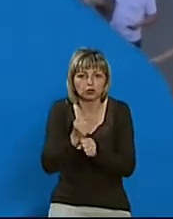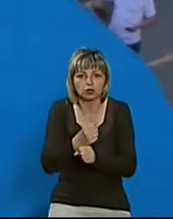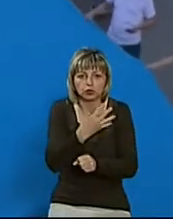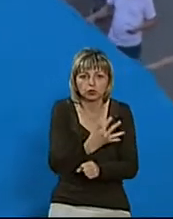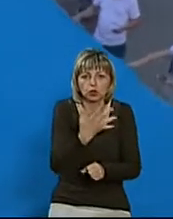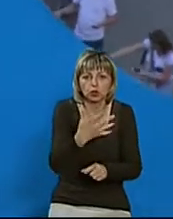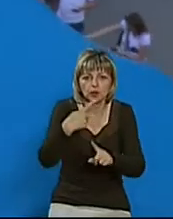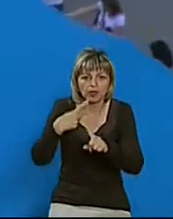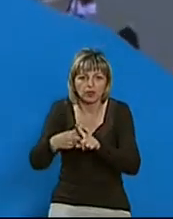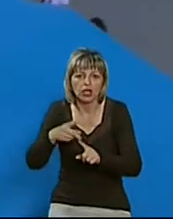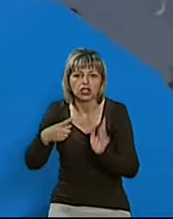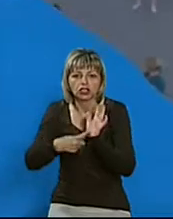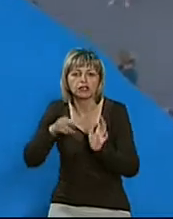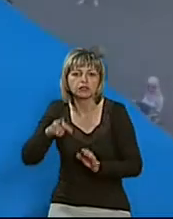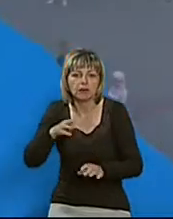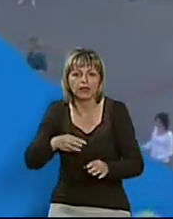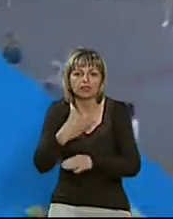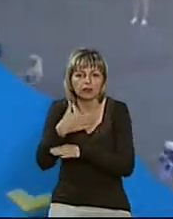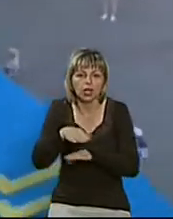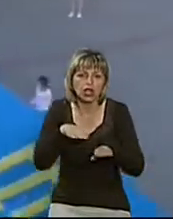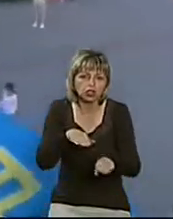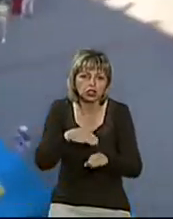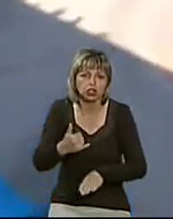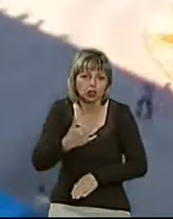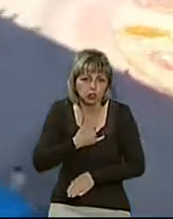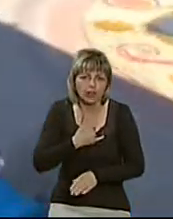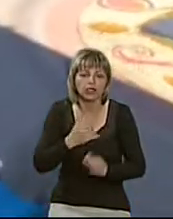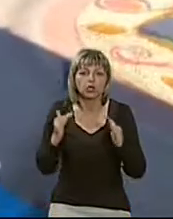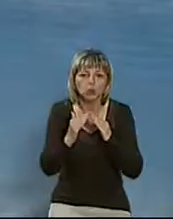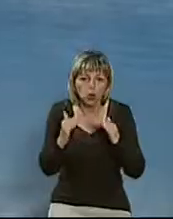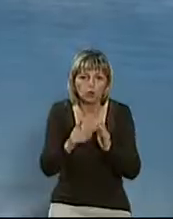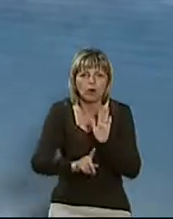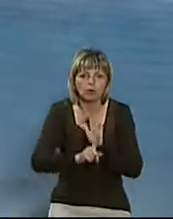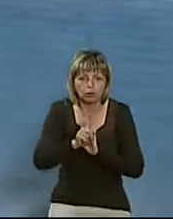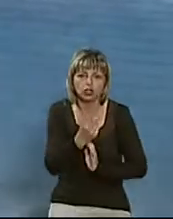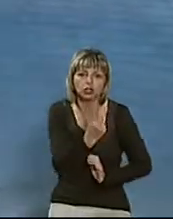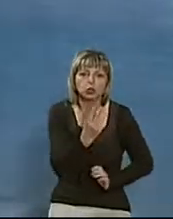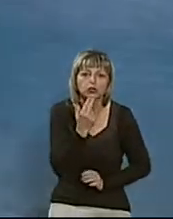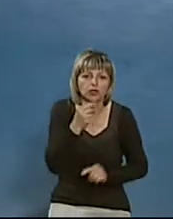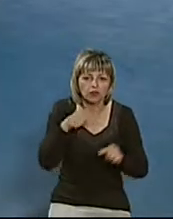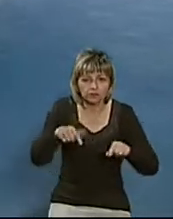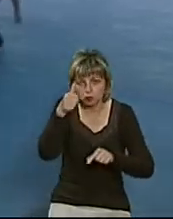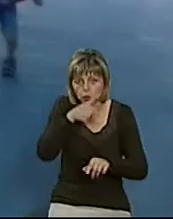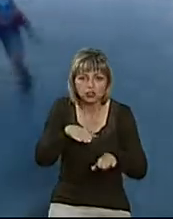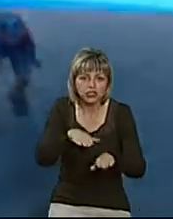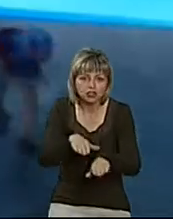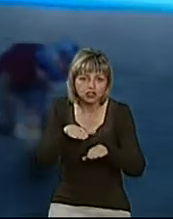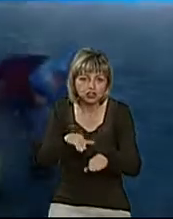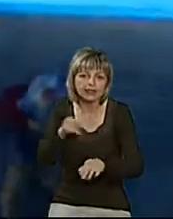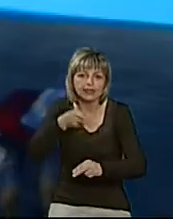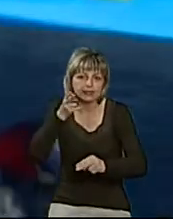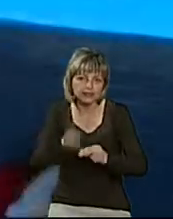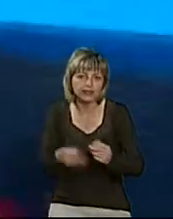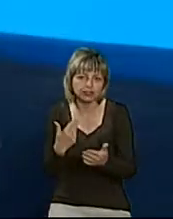на 6 метрів прапора. Шили цей прапор у мене чийсь вдома. Почали ми 2 червня в цьому році шити його і